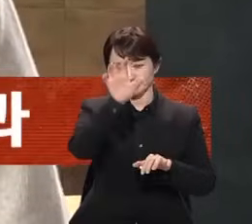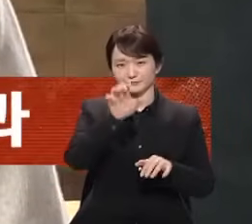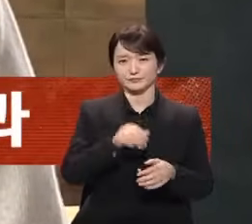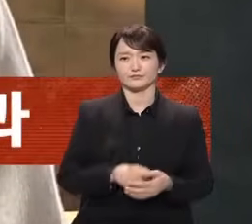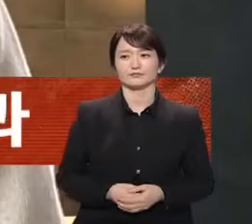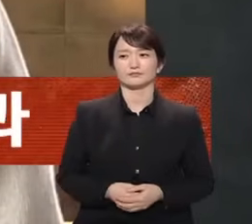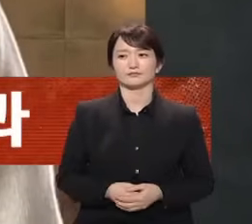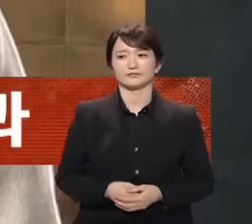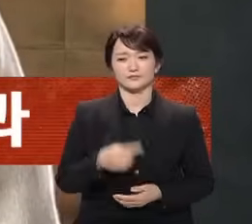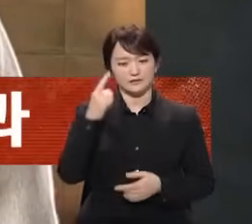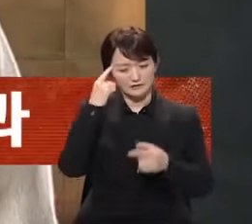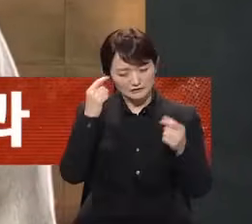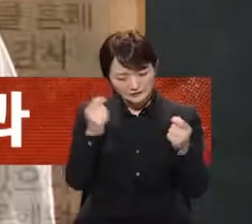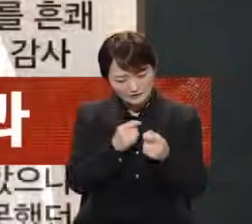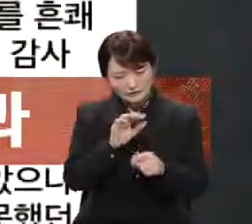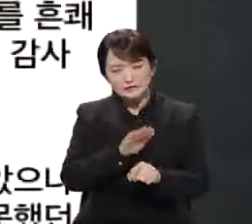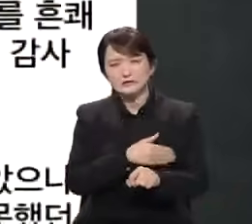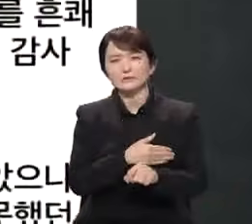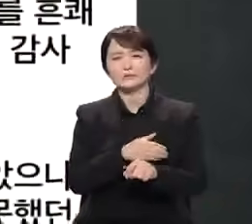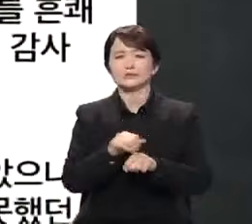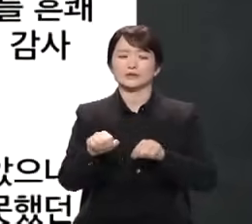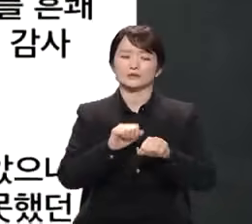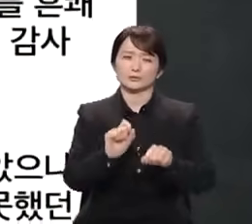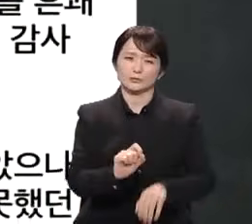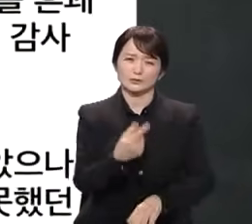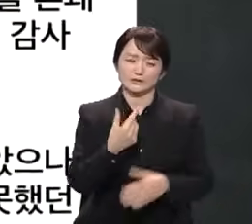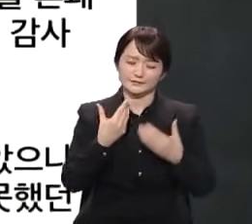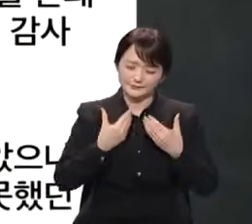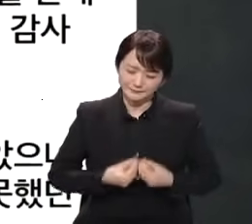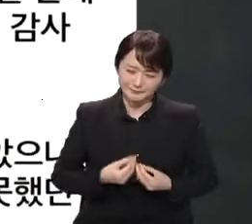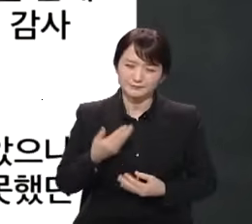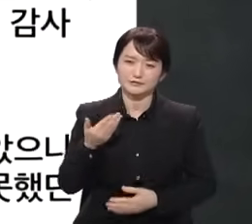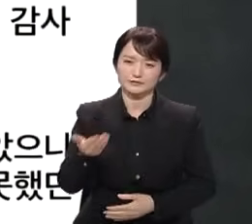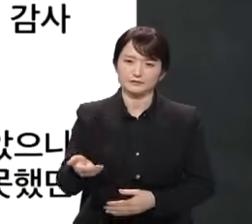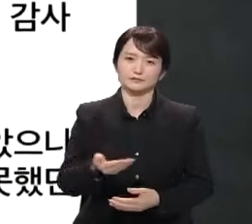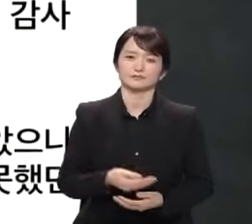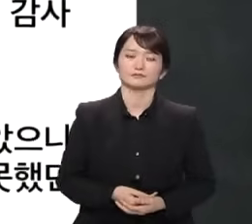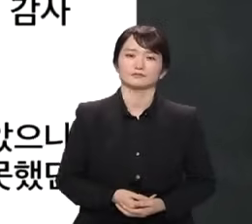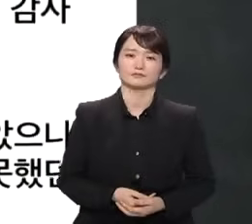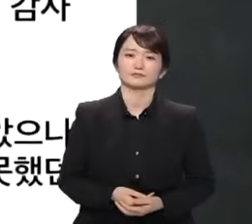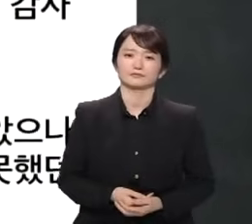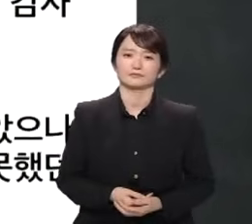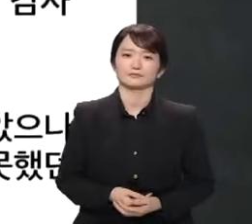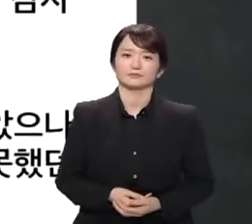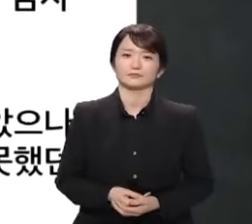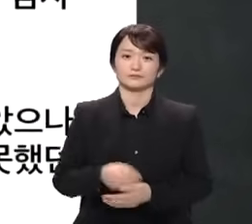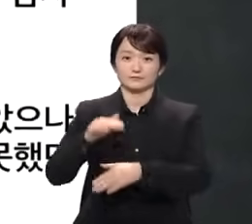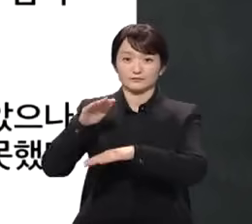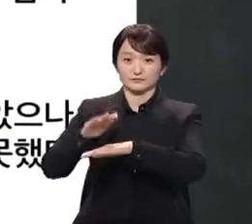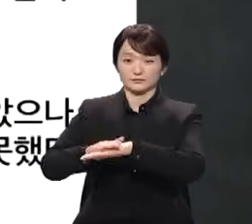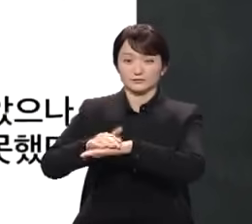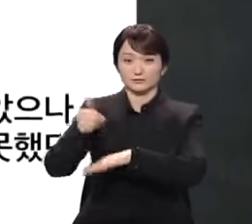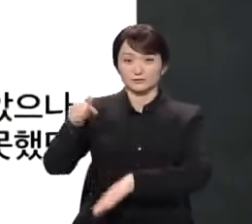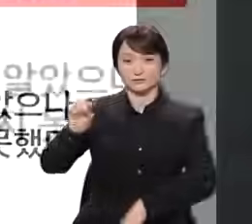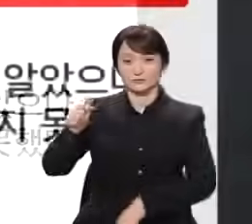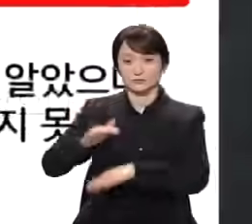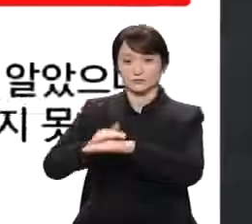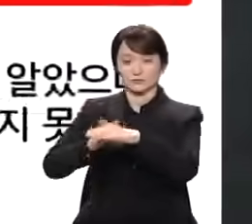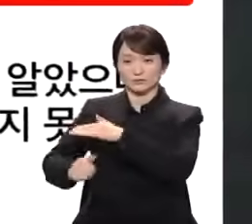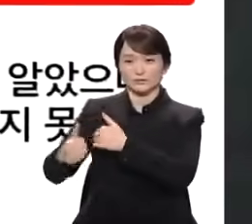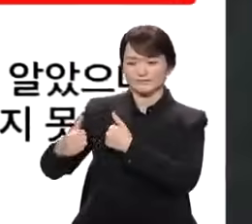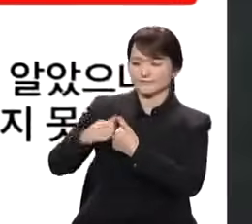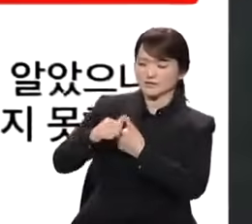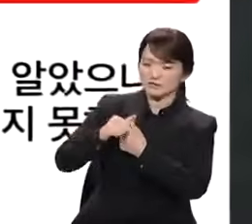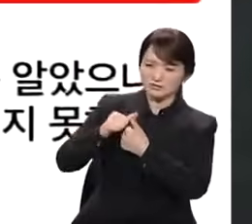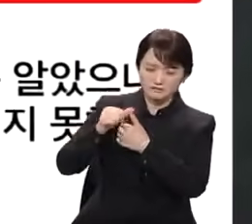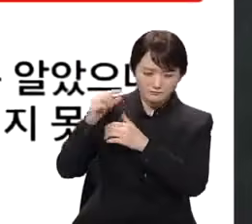전했는데요. 짧은 생각과 경솔한 행동으로 인해서 큰 실망을 끼쳐드렸다라고 얘기했습니다. 그러면서 손흥민 선수가 한 충고를 귀담아 듣지